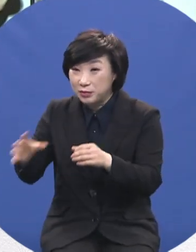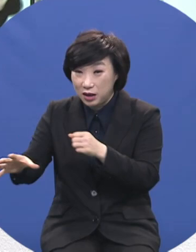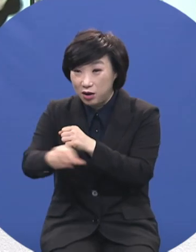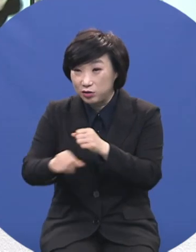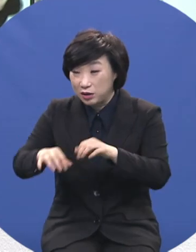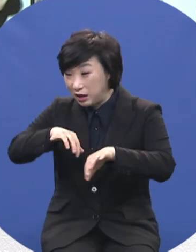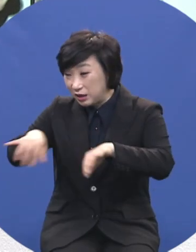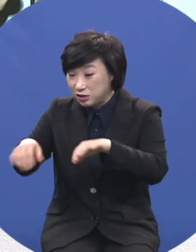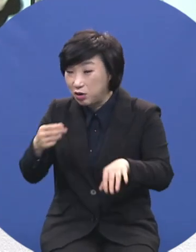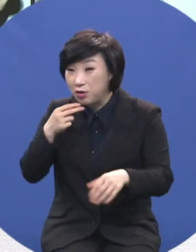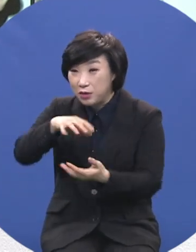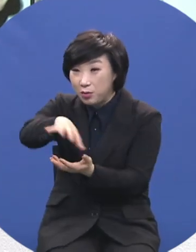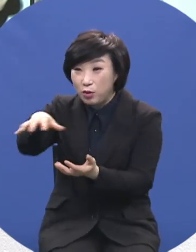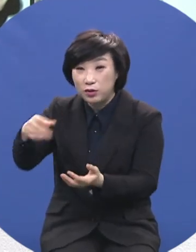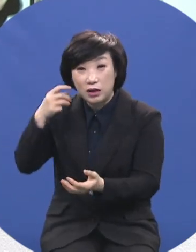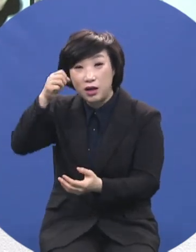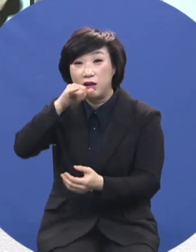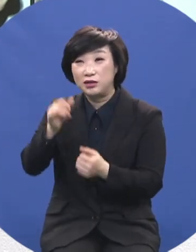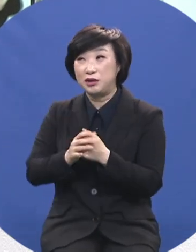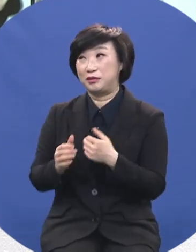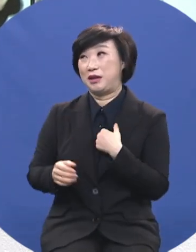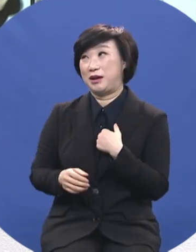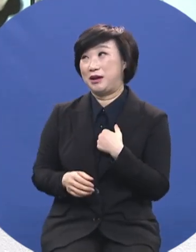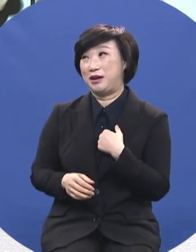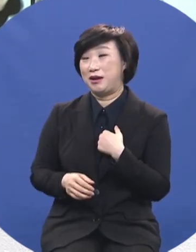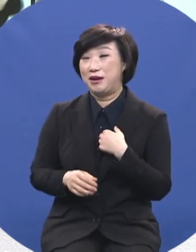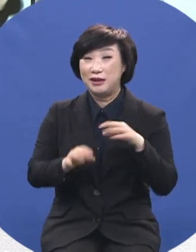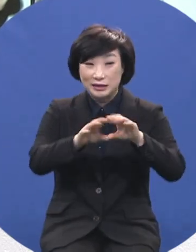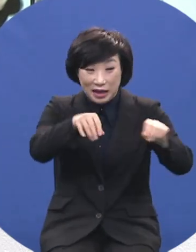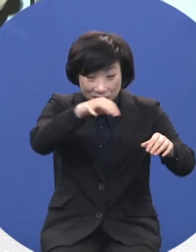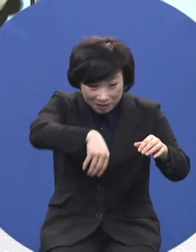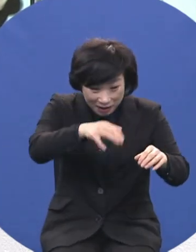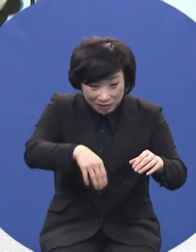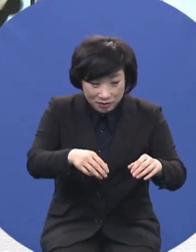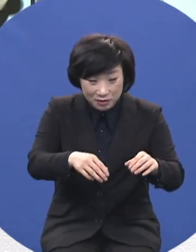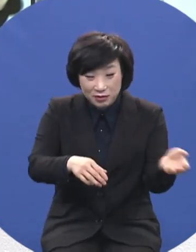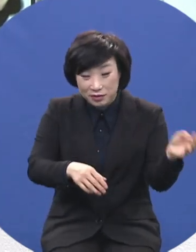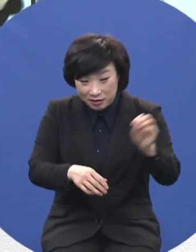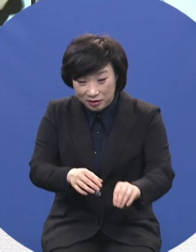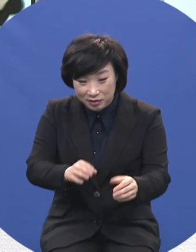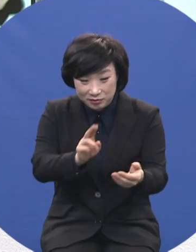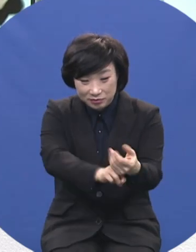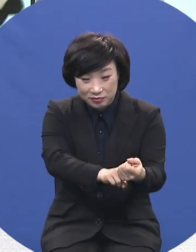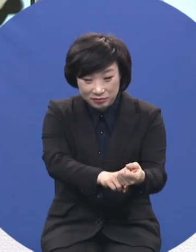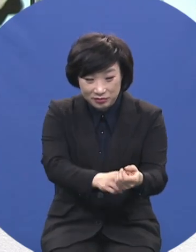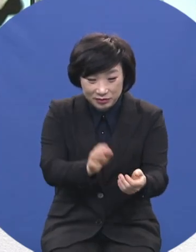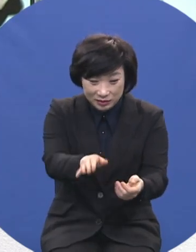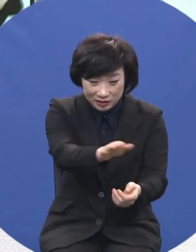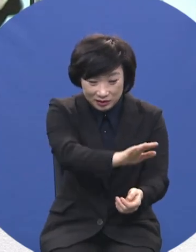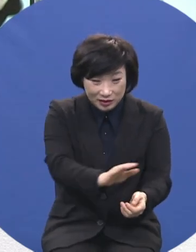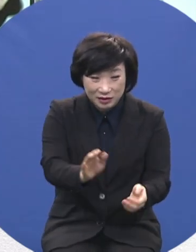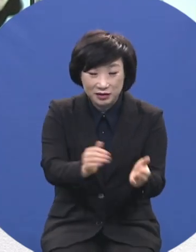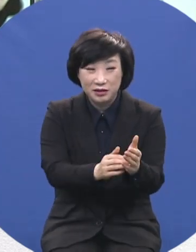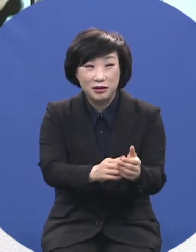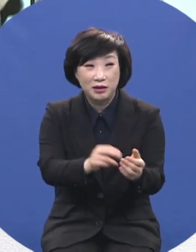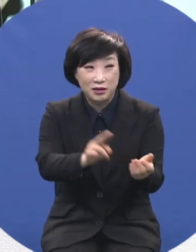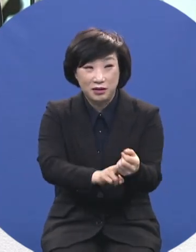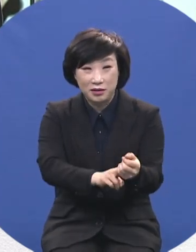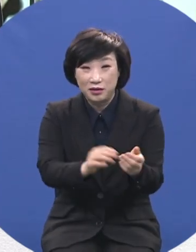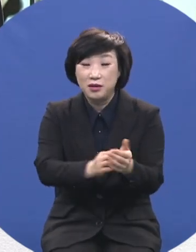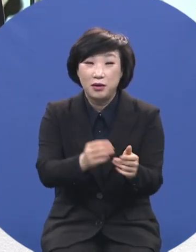않은 데서 모으시는 분이기 때문에 잘 감춰뒀다가 줬습니다. 이놈아,